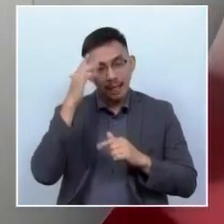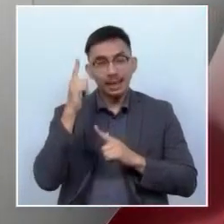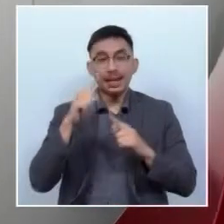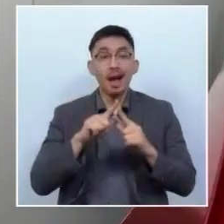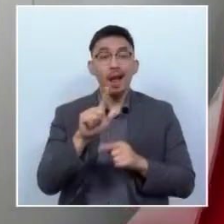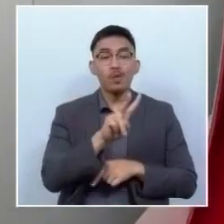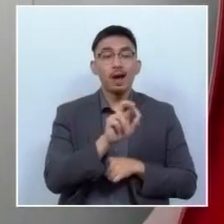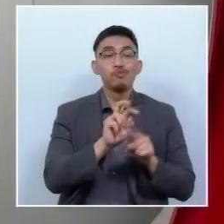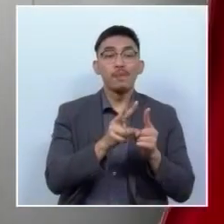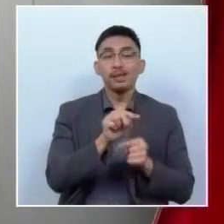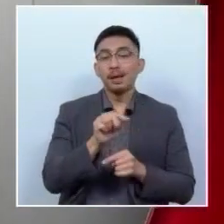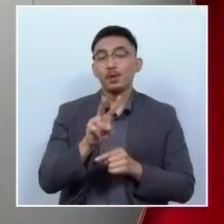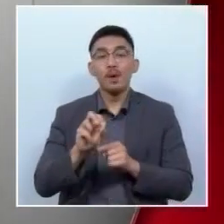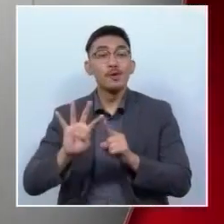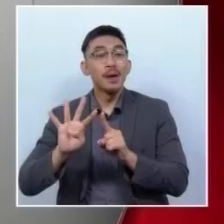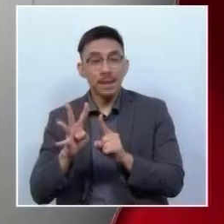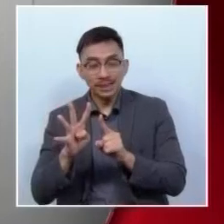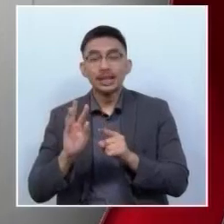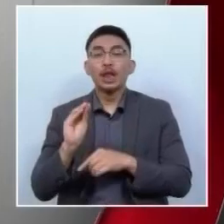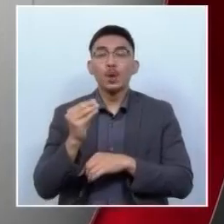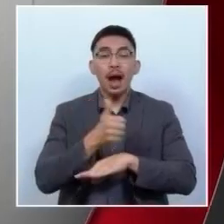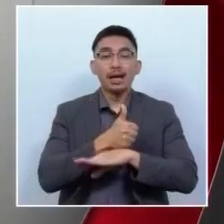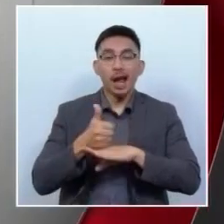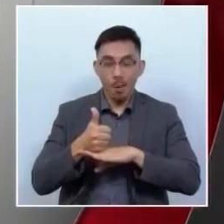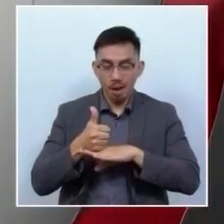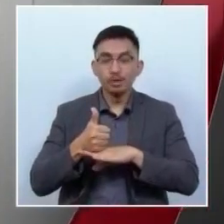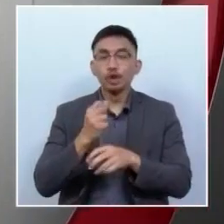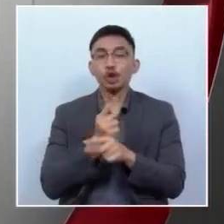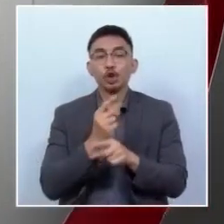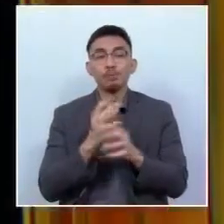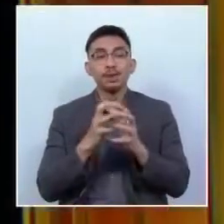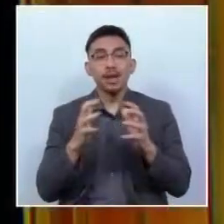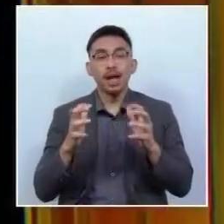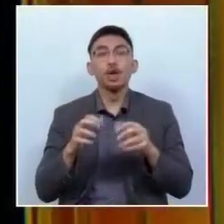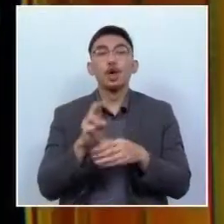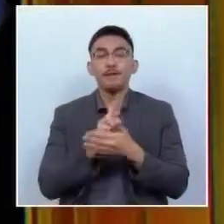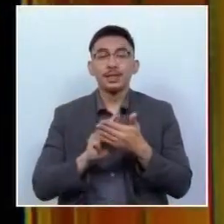2012-2014 dan Ketua Dewan Guru Besar Universitas Pertahanan.